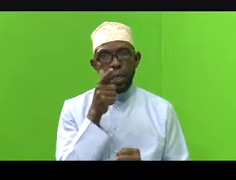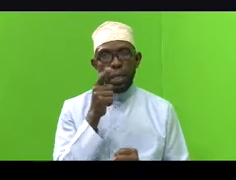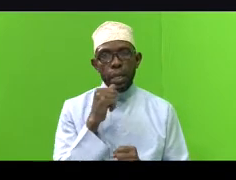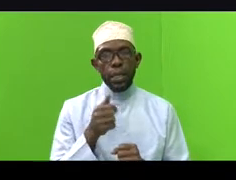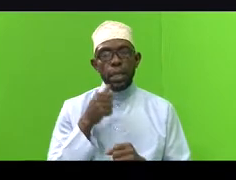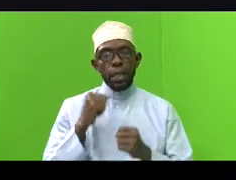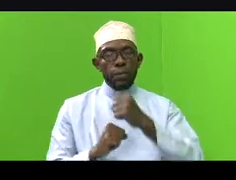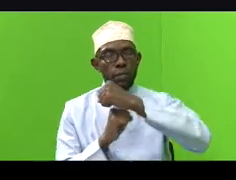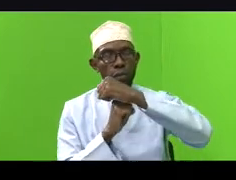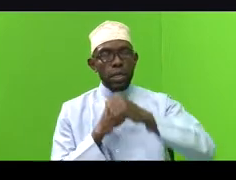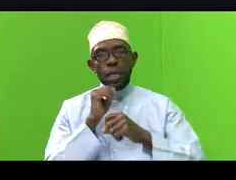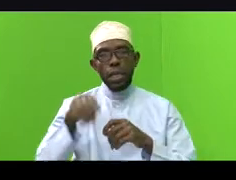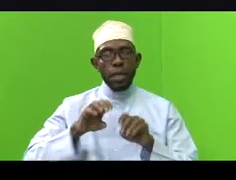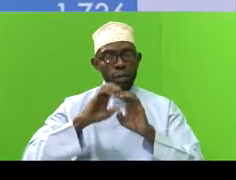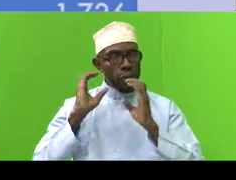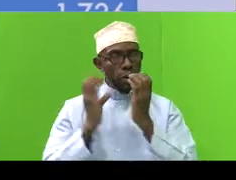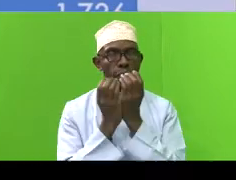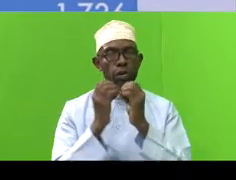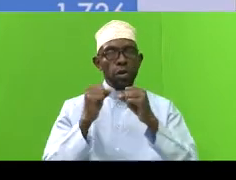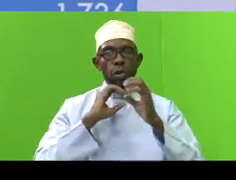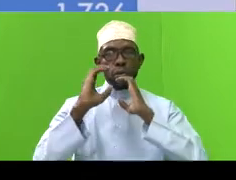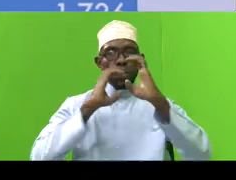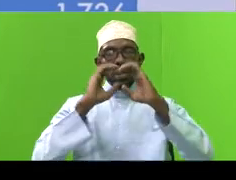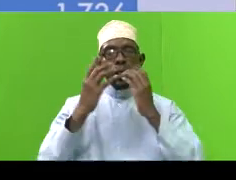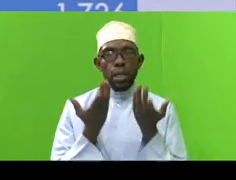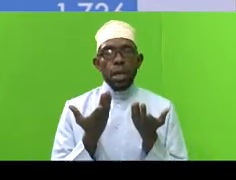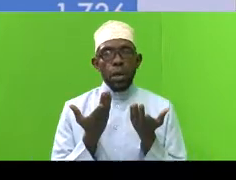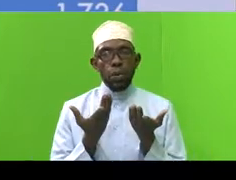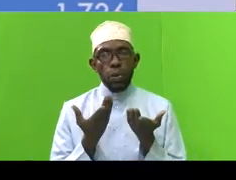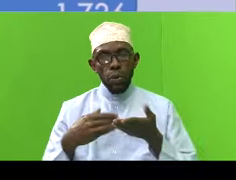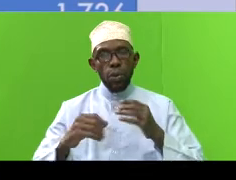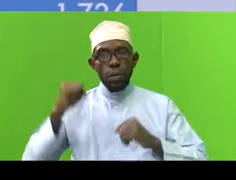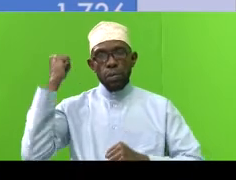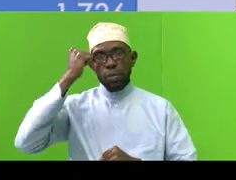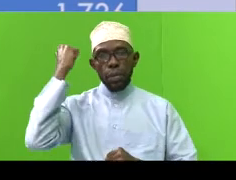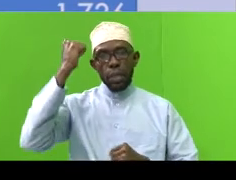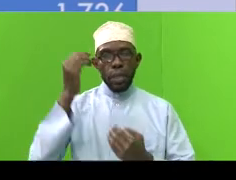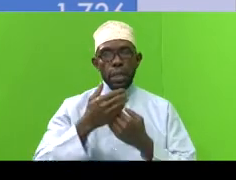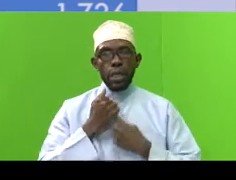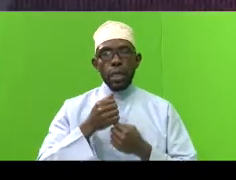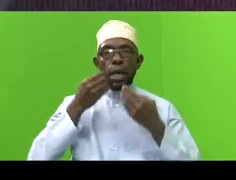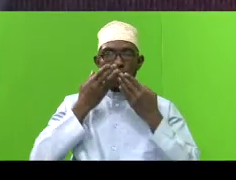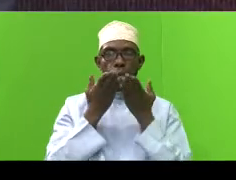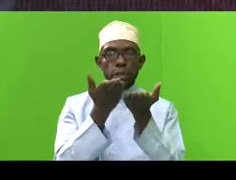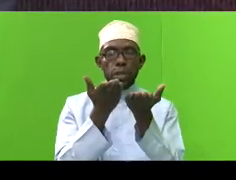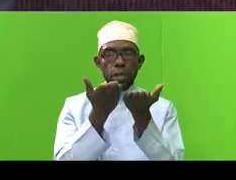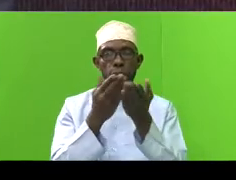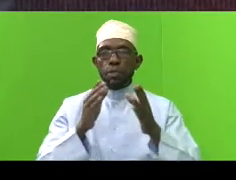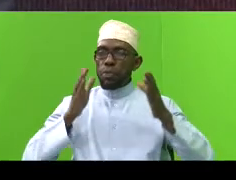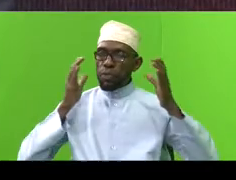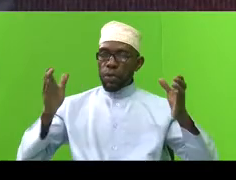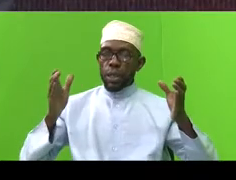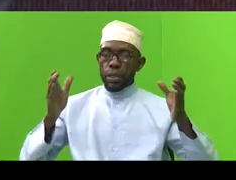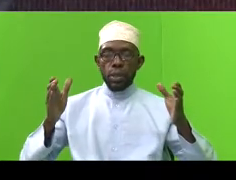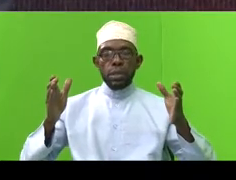fundamentally shapes how citizens communicate and how brands and campaigners get their message across. Kwa ukubwa na